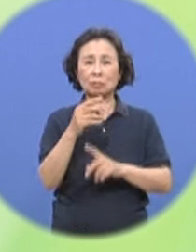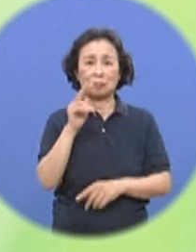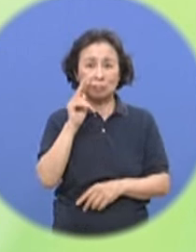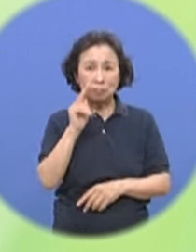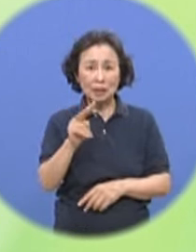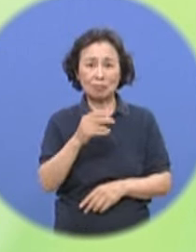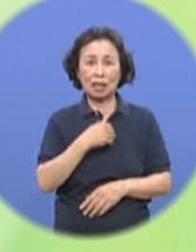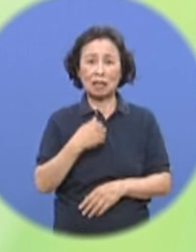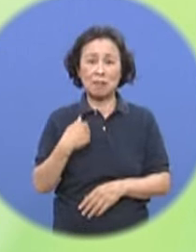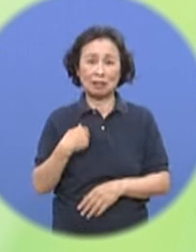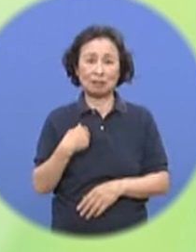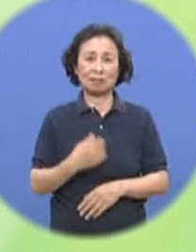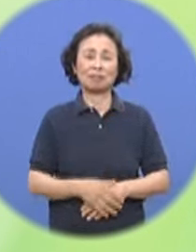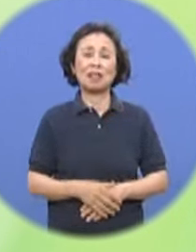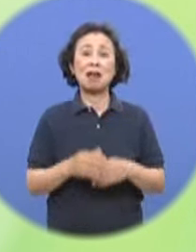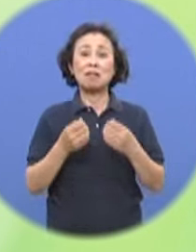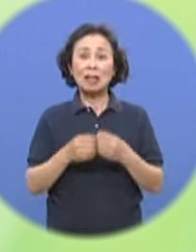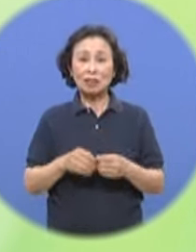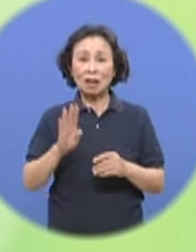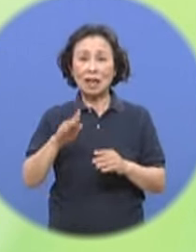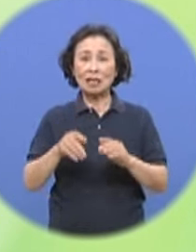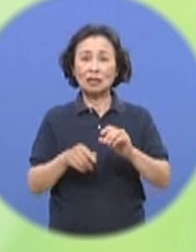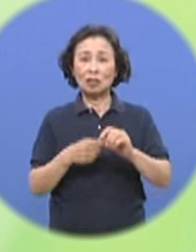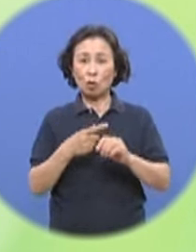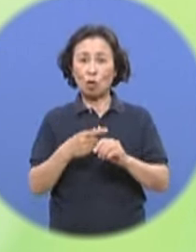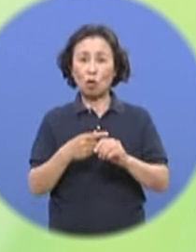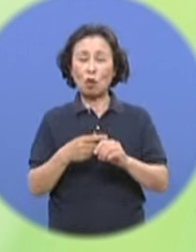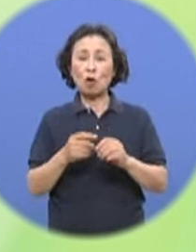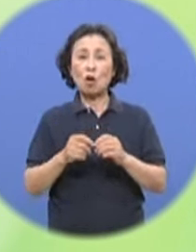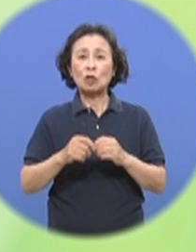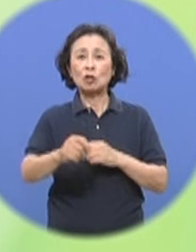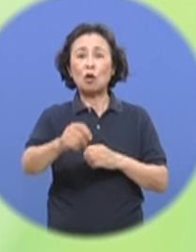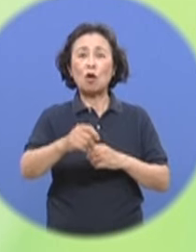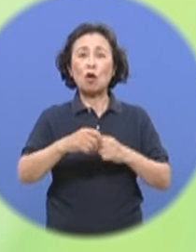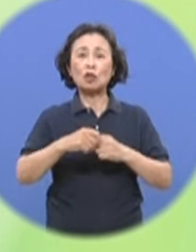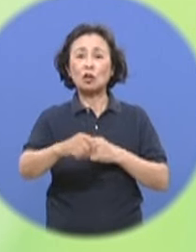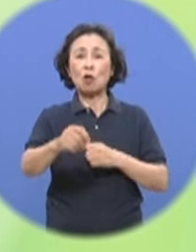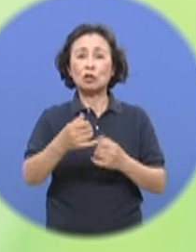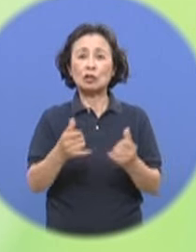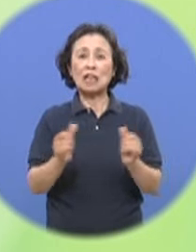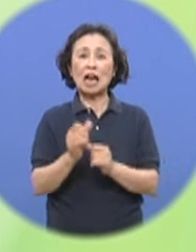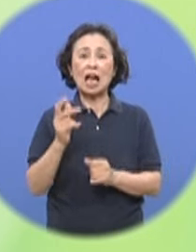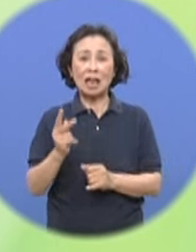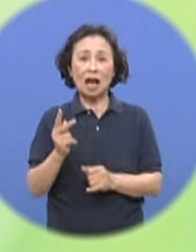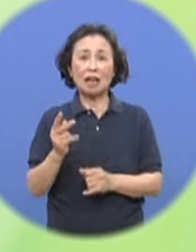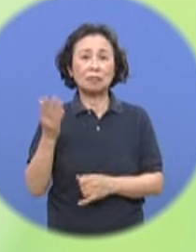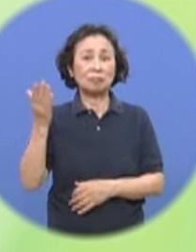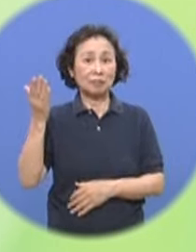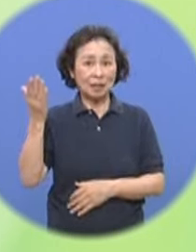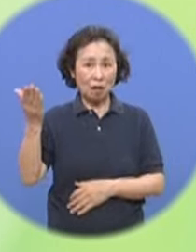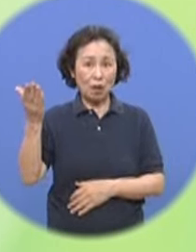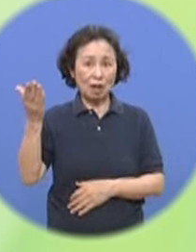。詳しくは県庁長寿社会課電話